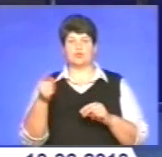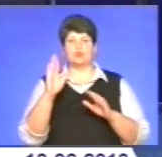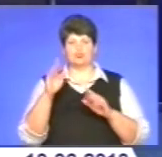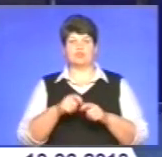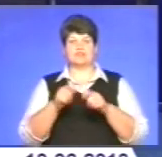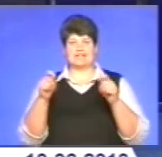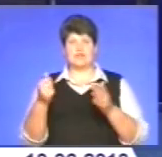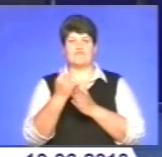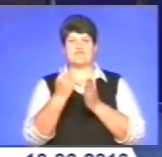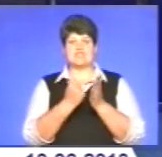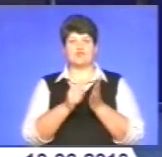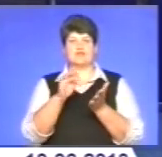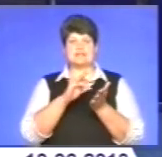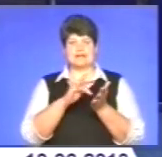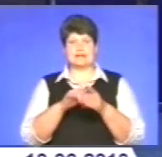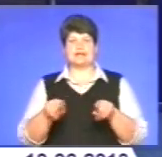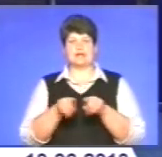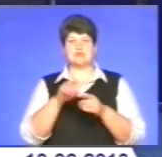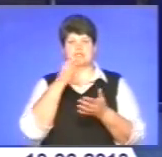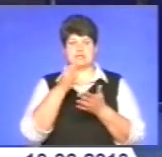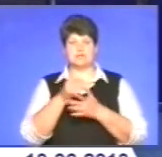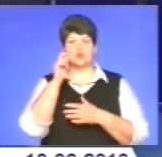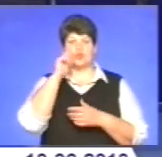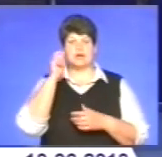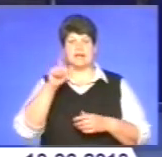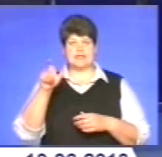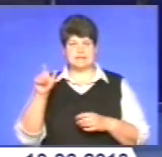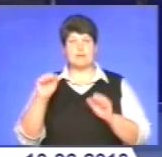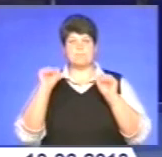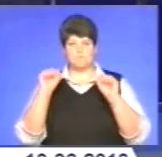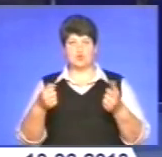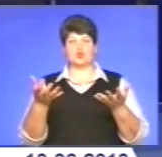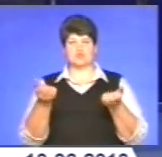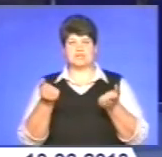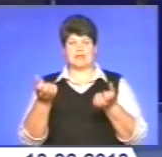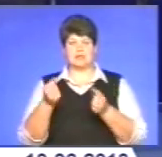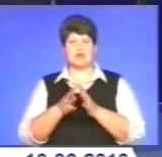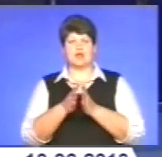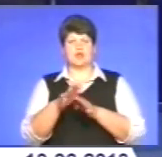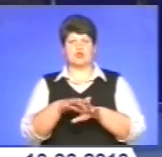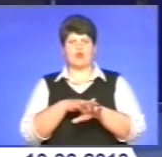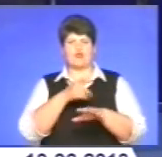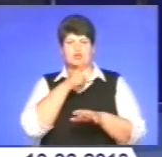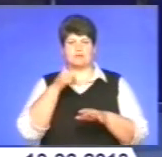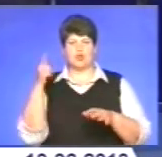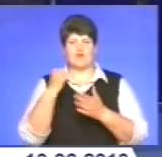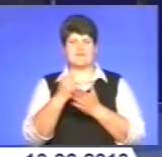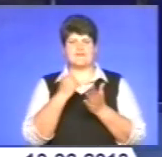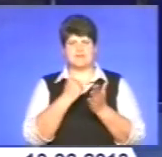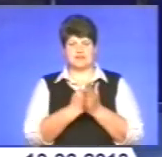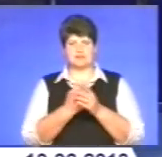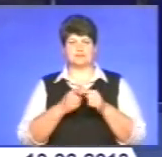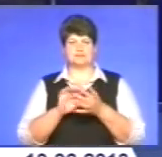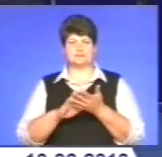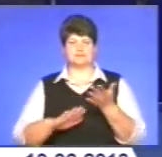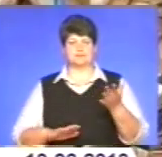візовий центр, а також повідомив, що українці вже можуть отримувати довготермінові туристичні візи. Подробиці зустрічі у